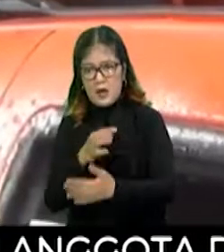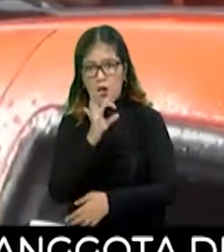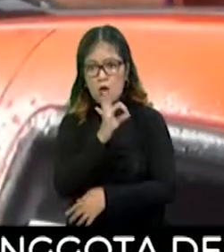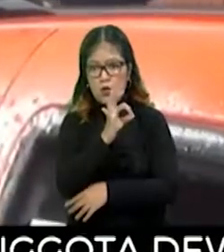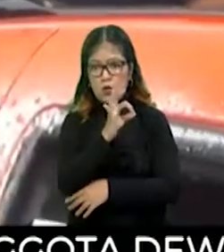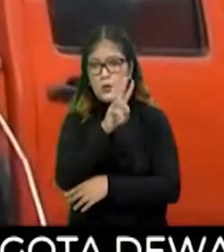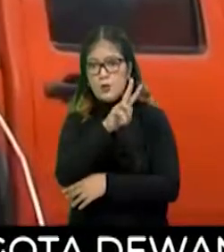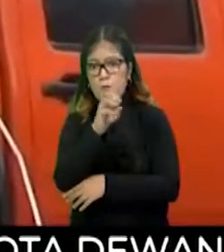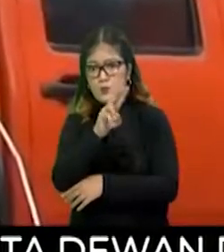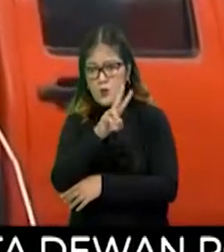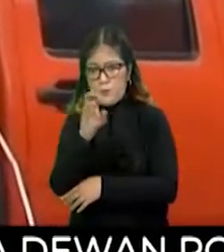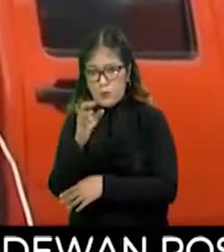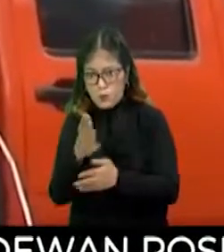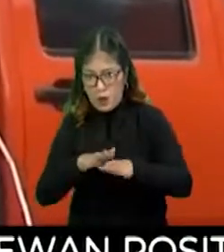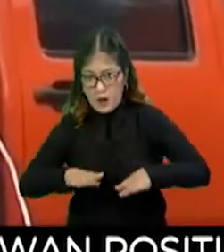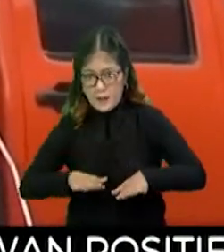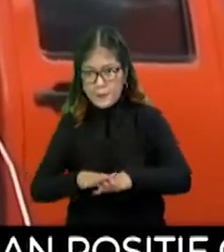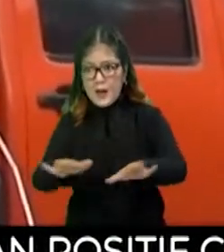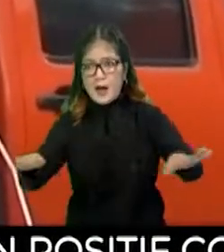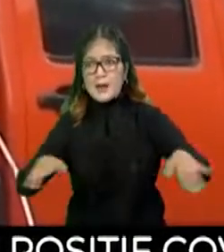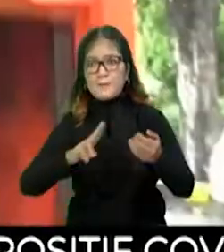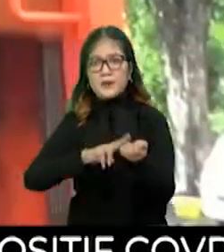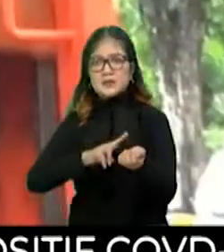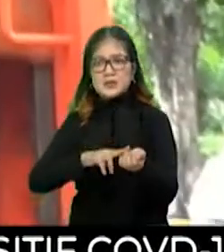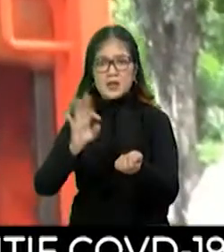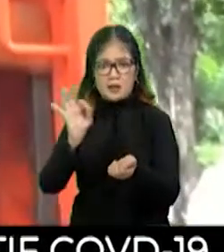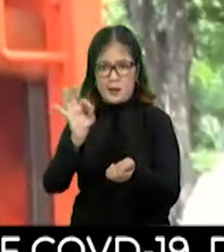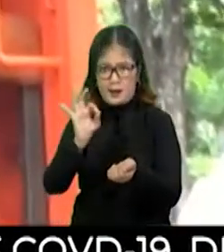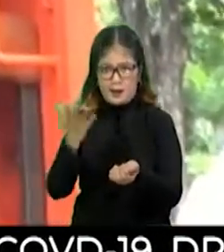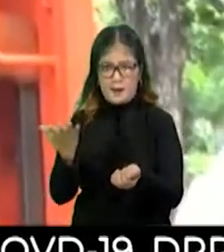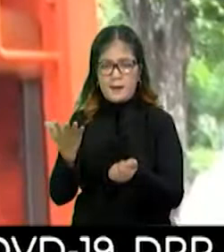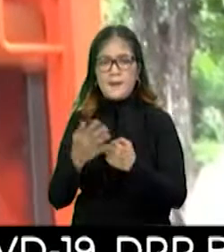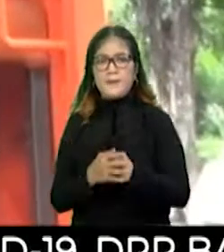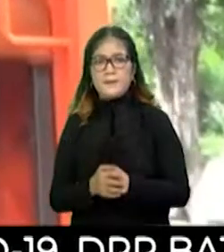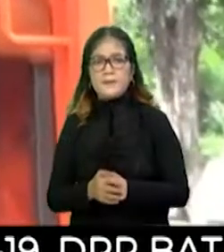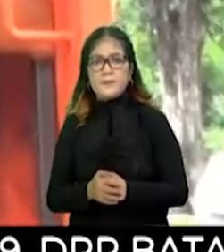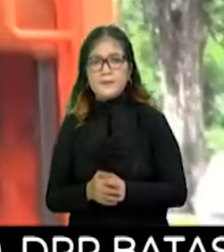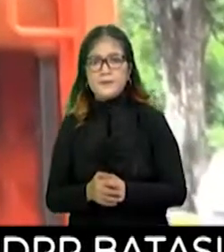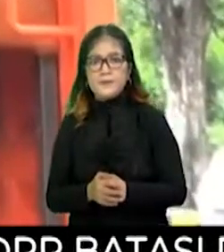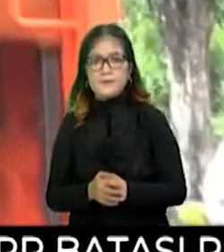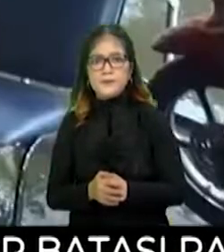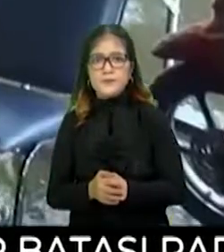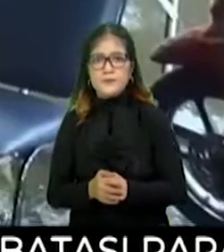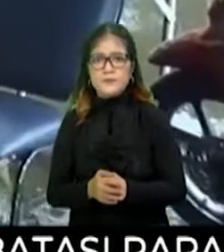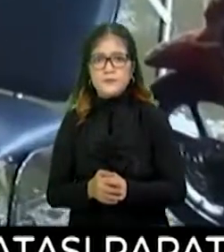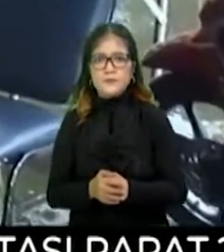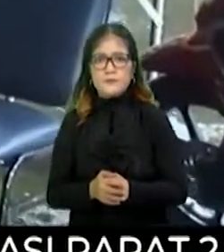Rumah Sakit Lapangan Indrapura zero pasien. Artinya tidak ada lagi pasien COVID-19 yang dirawat di Rumah Sakit Lapangan